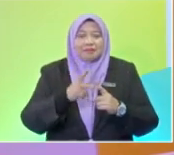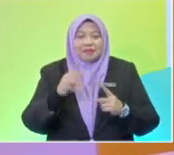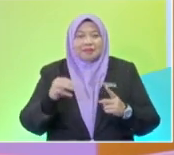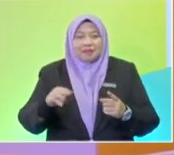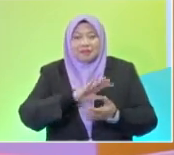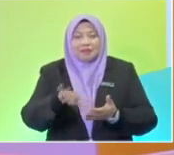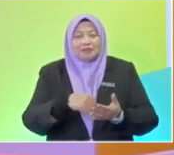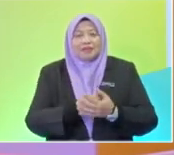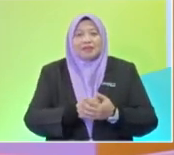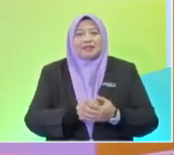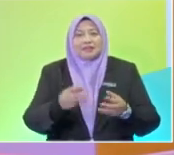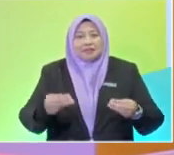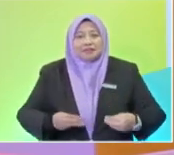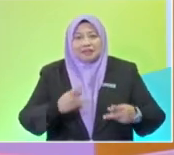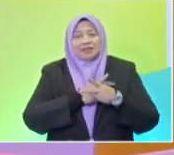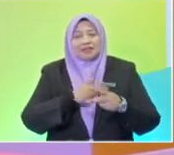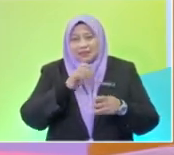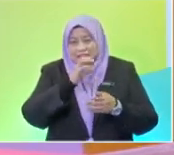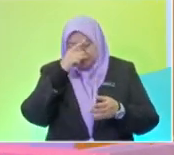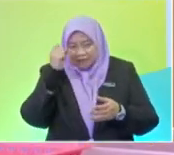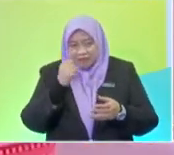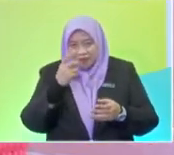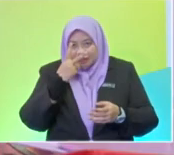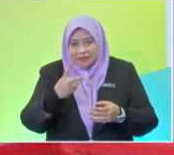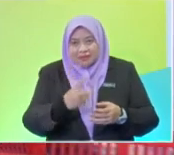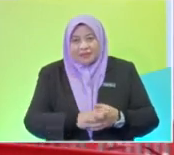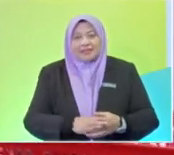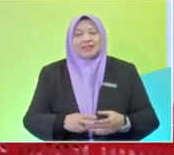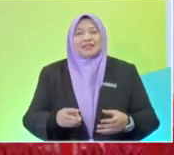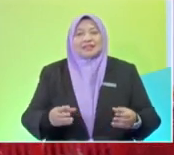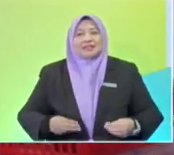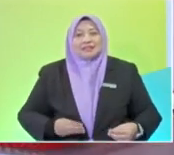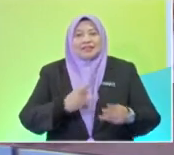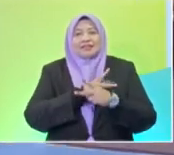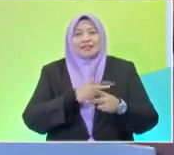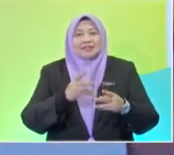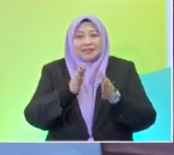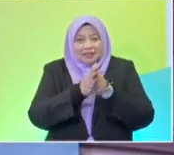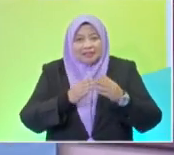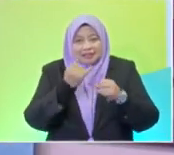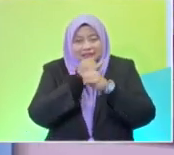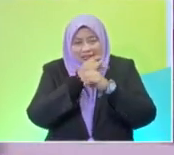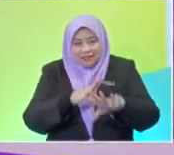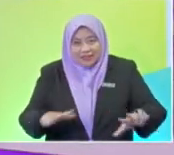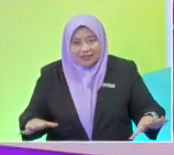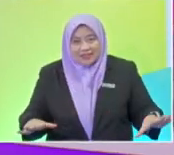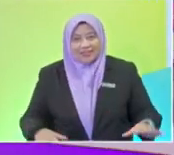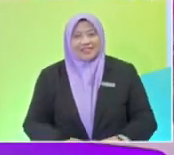kasih sudah menonton Assalamualaikum dan salam sejahtera bye jadi ikan lagi